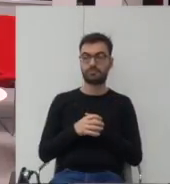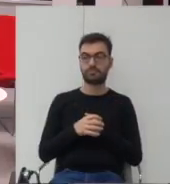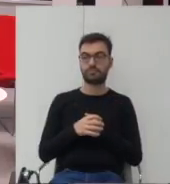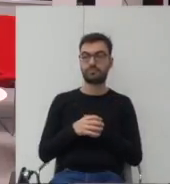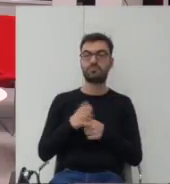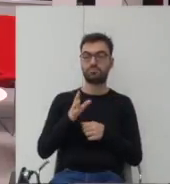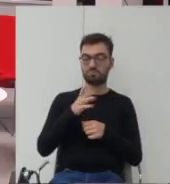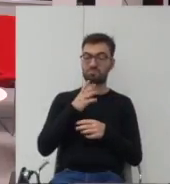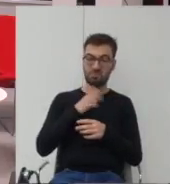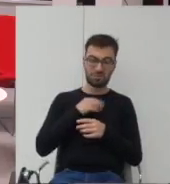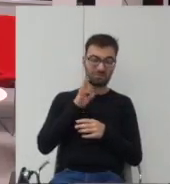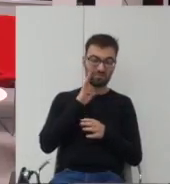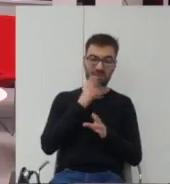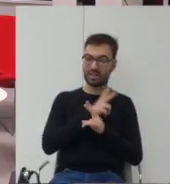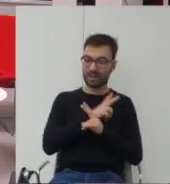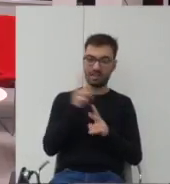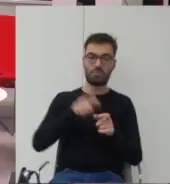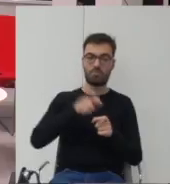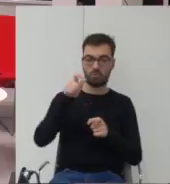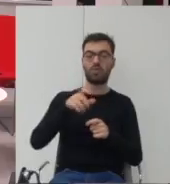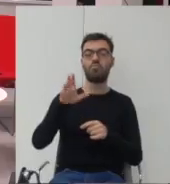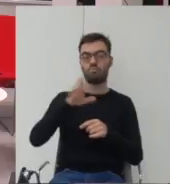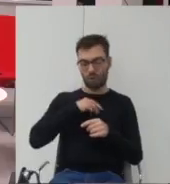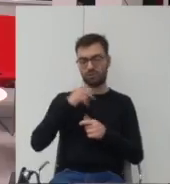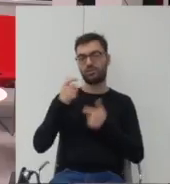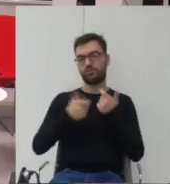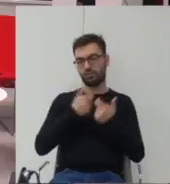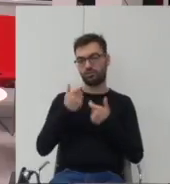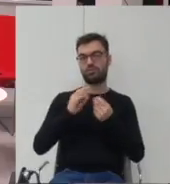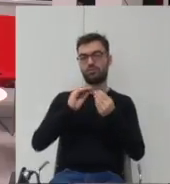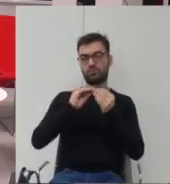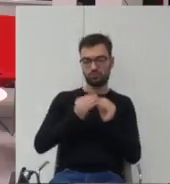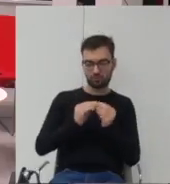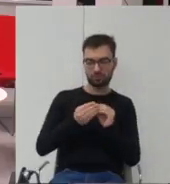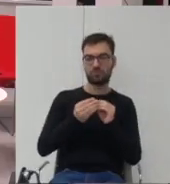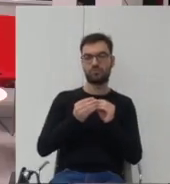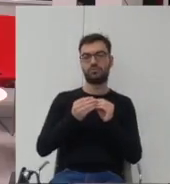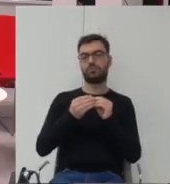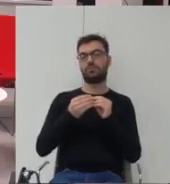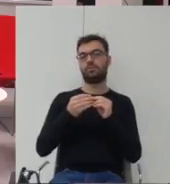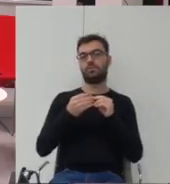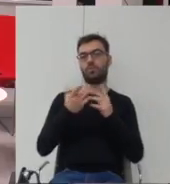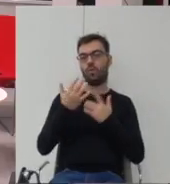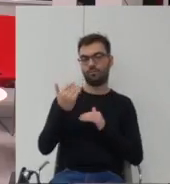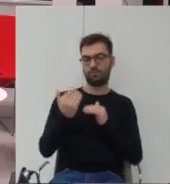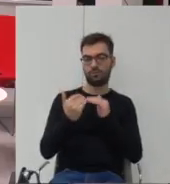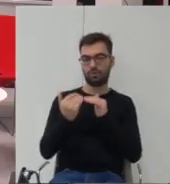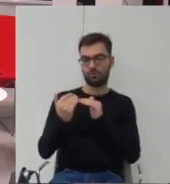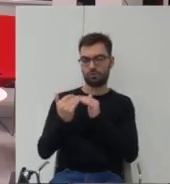chciałbym powiedzieć, w każdym budynku jesteśmy w stanie ułatwić